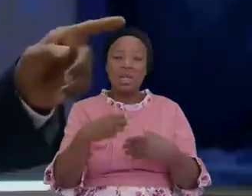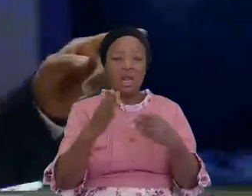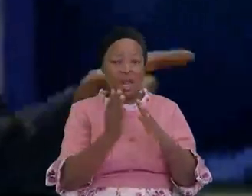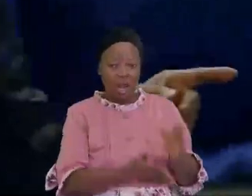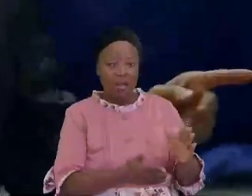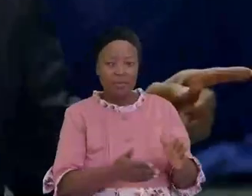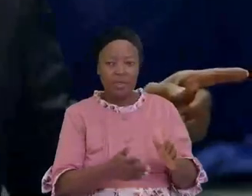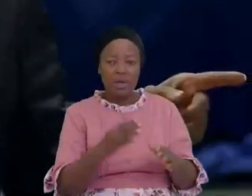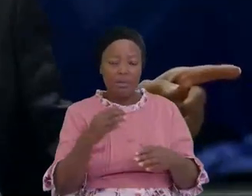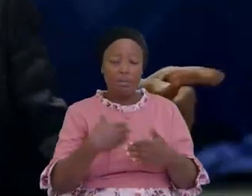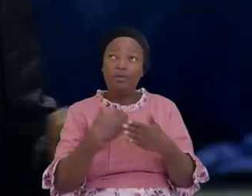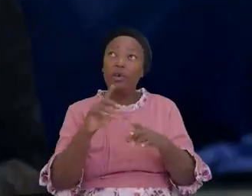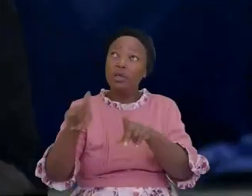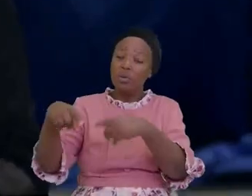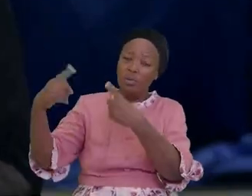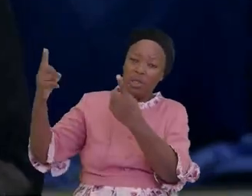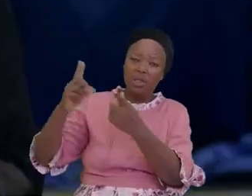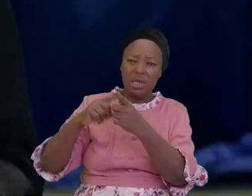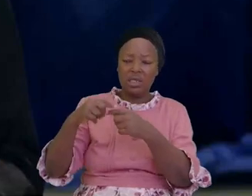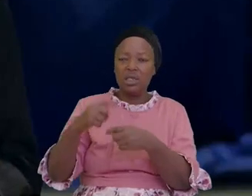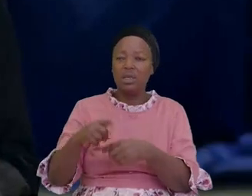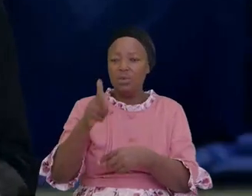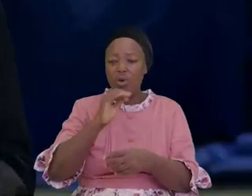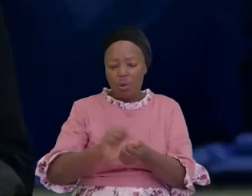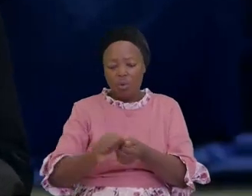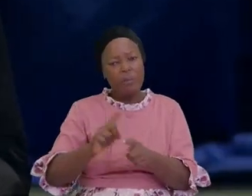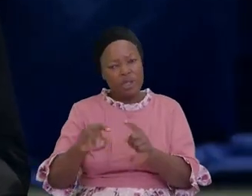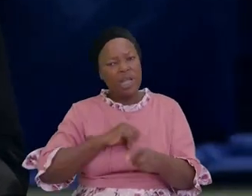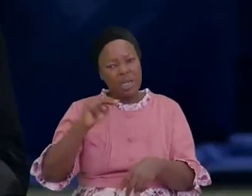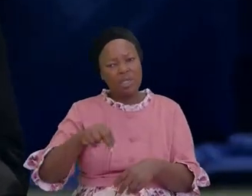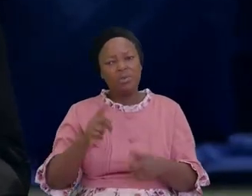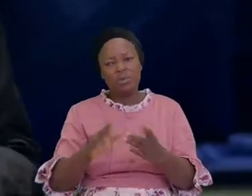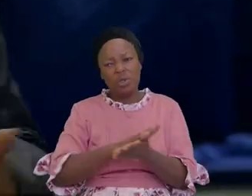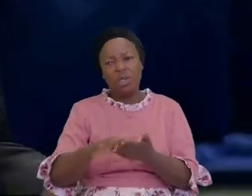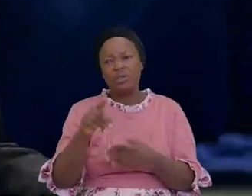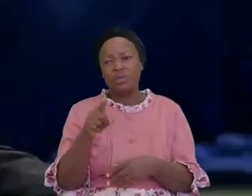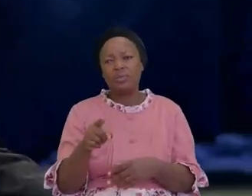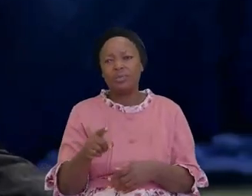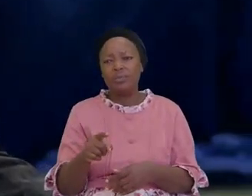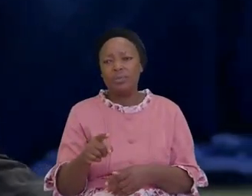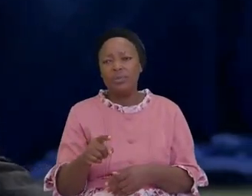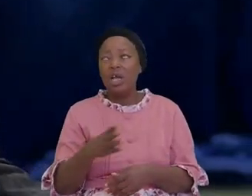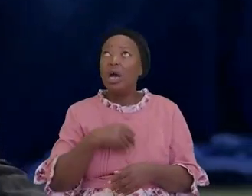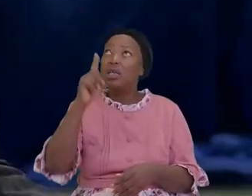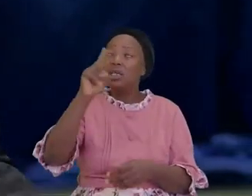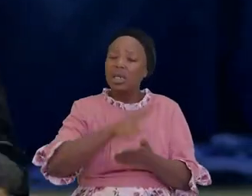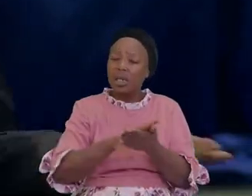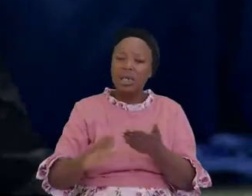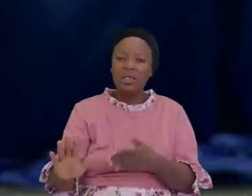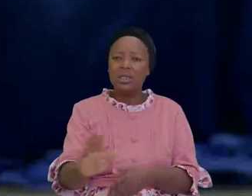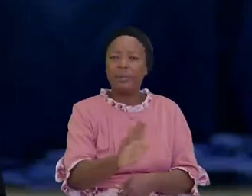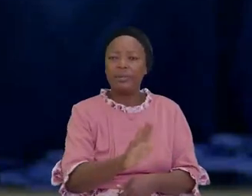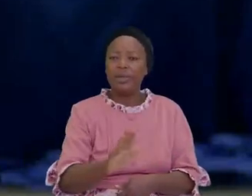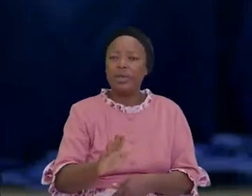Avant donc qu'il ne parte, il dit, vous êtes lavés, maintenant je dois vous purifier. Et il les a